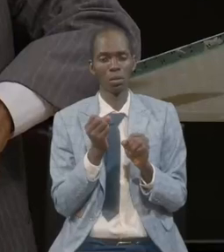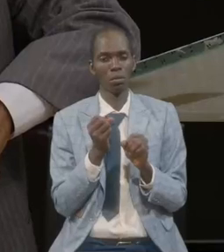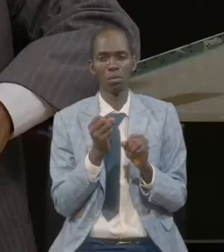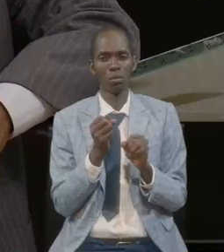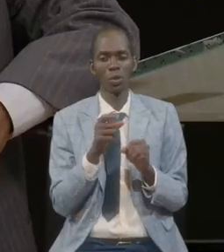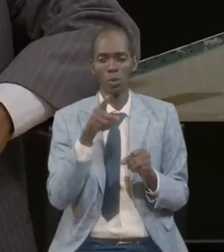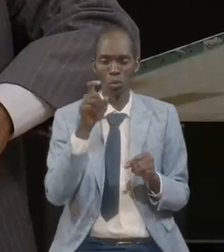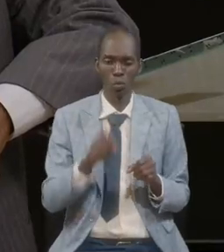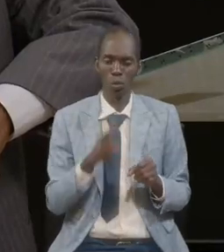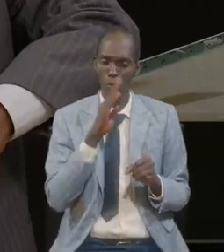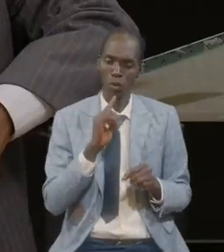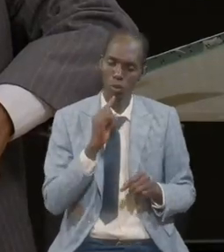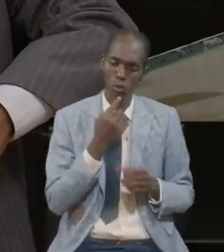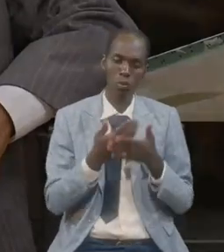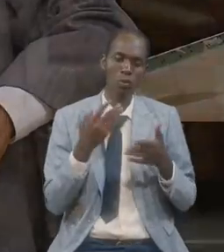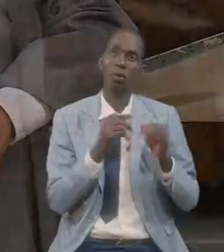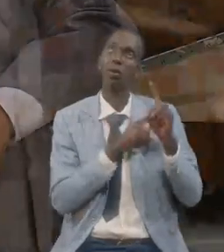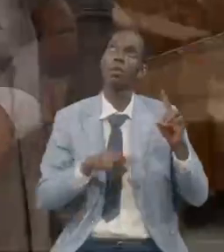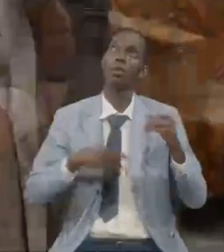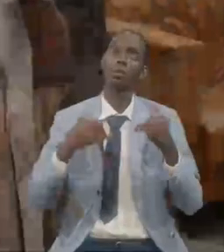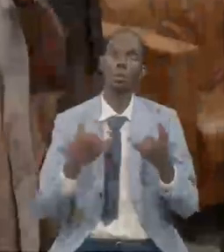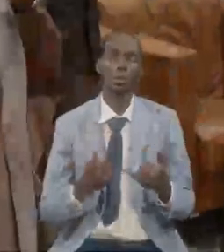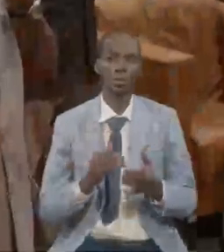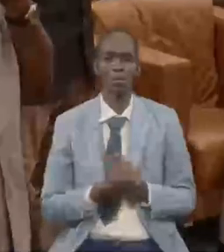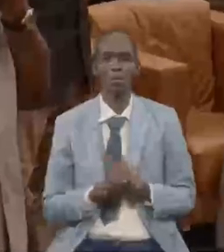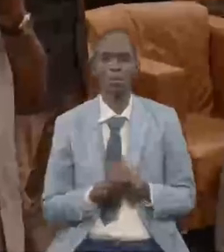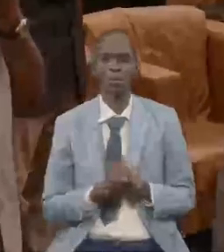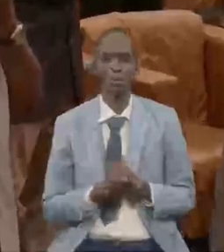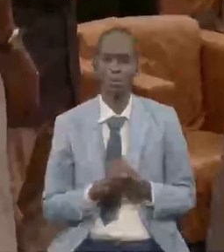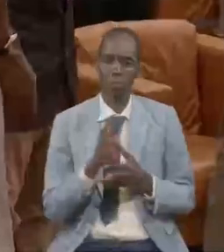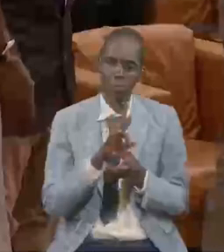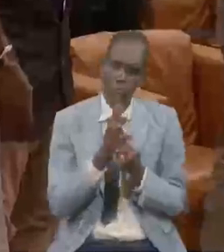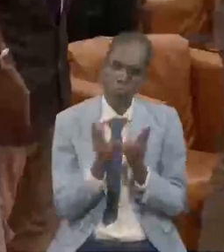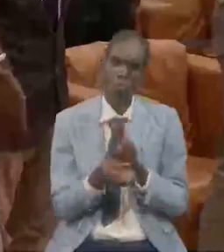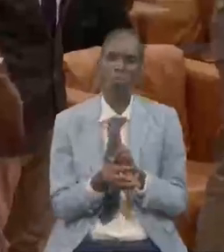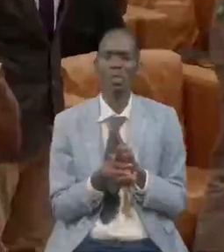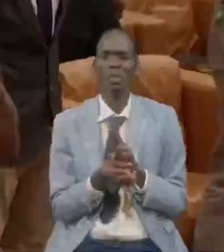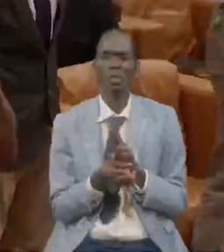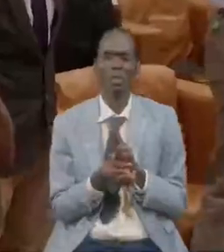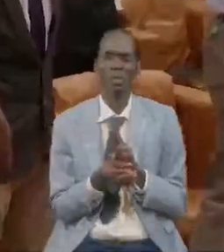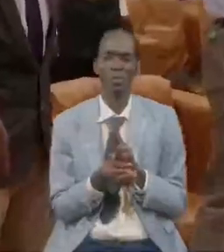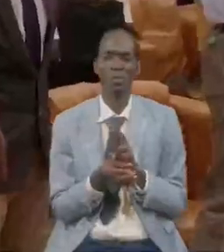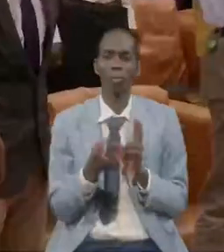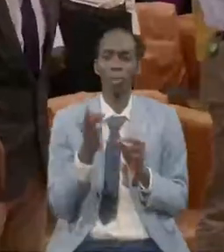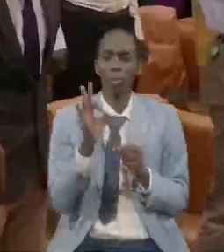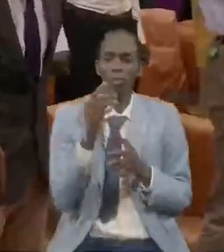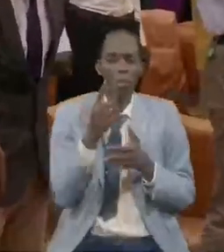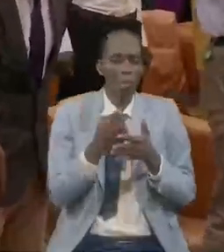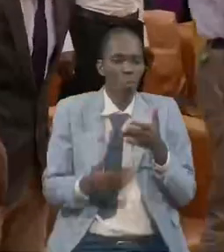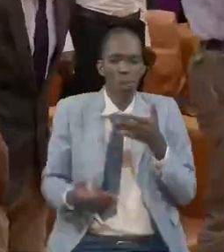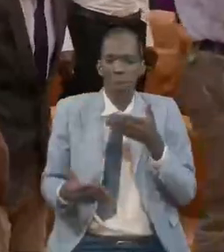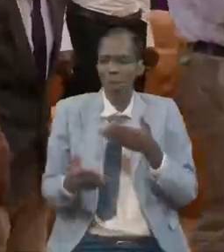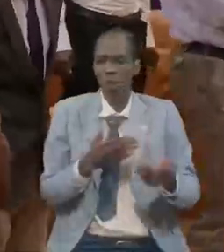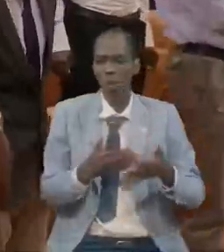vous rappeler cela, soyez sincère devant le Seigneur. Repentez-vous de tout